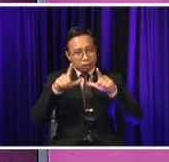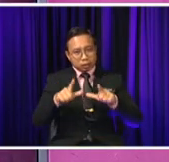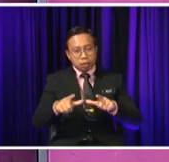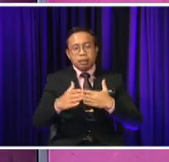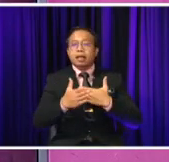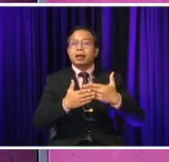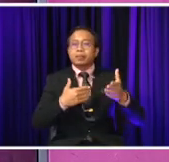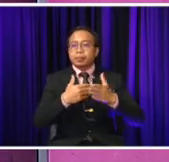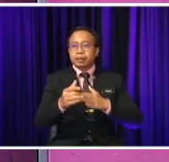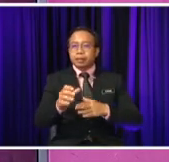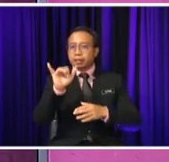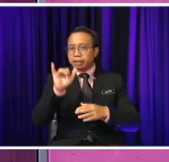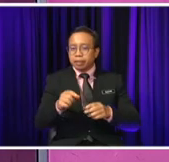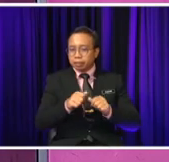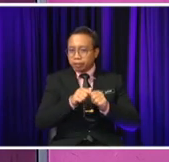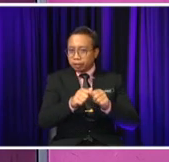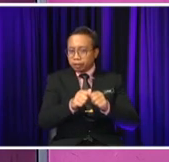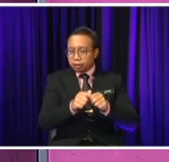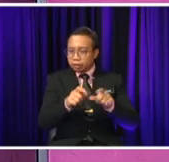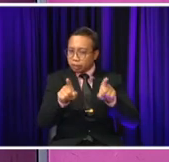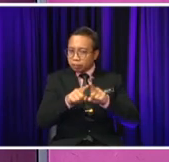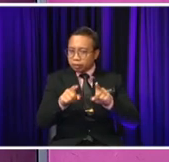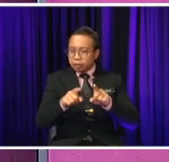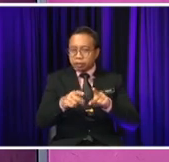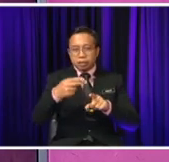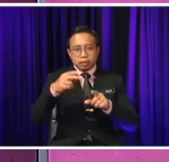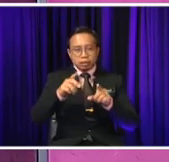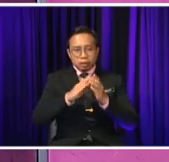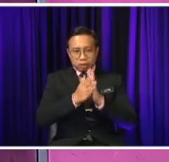yang penting sehari-hari dengan sebagai hamba Allah